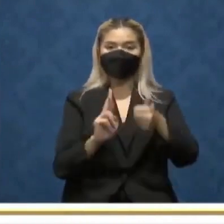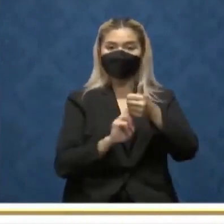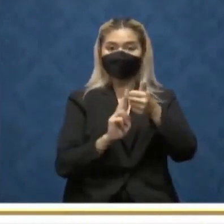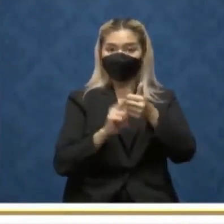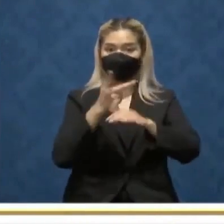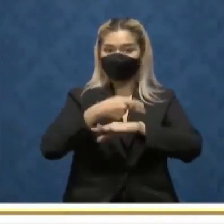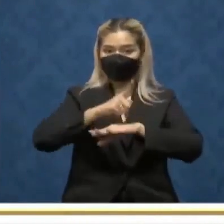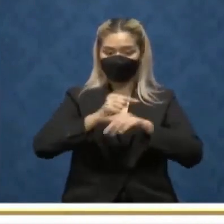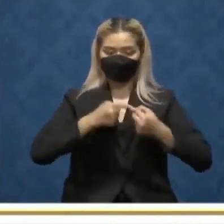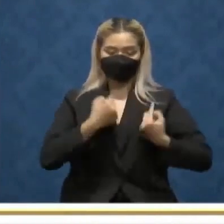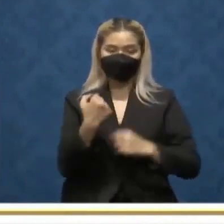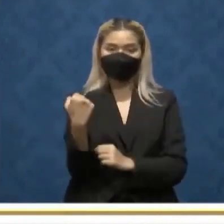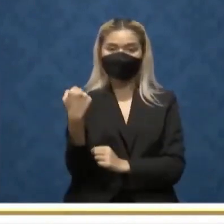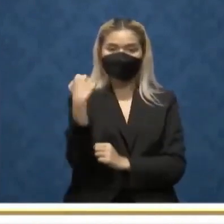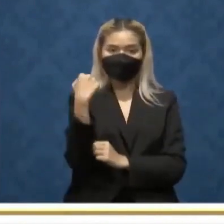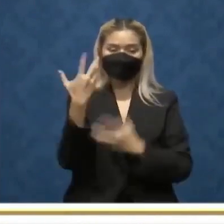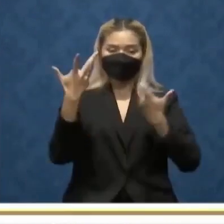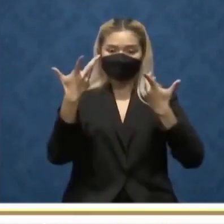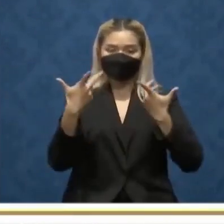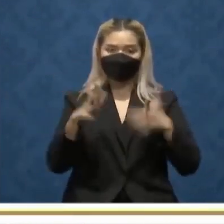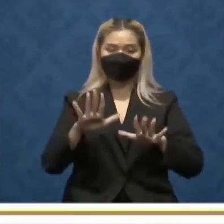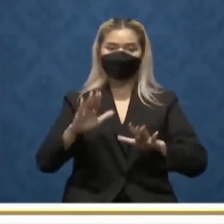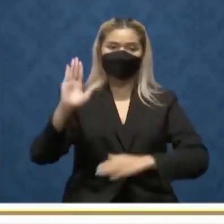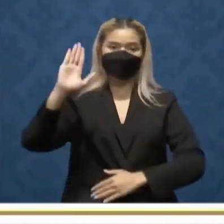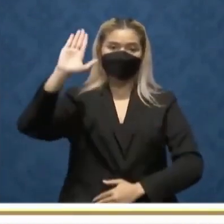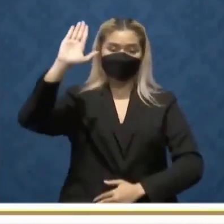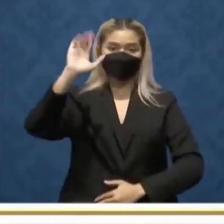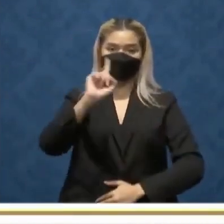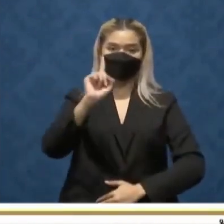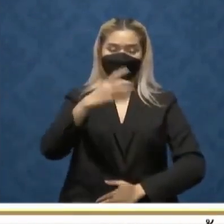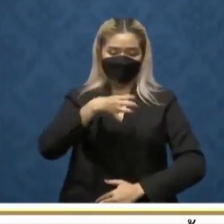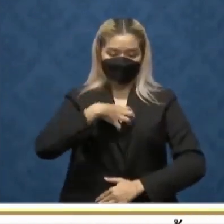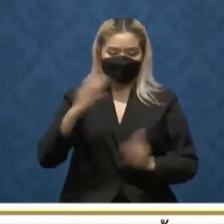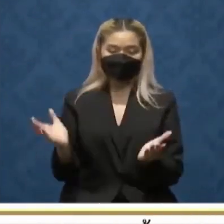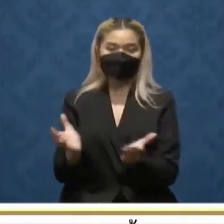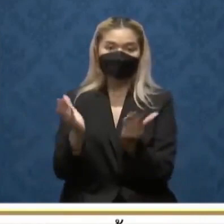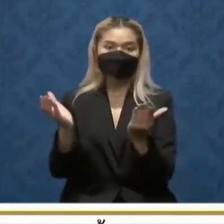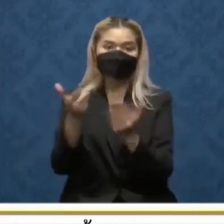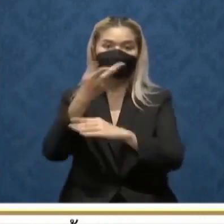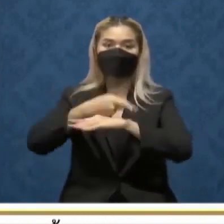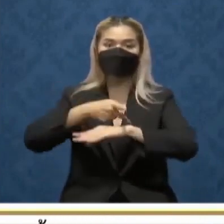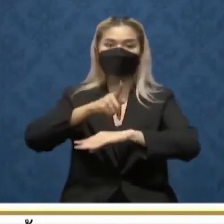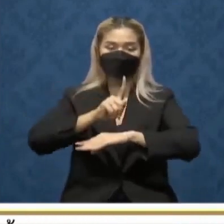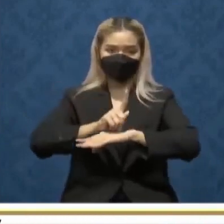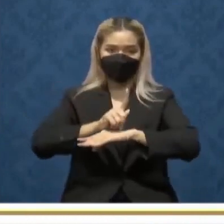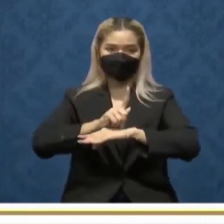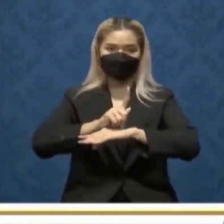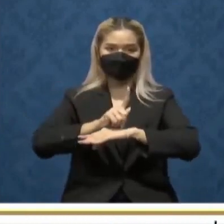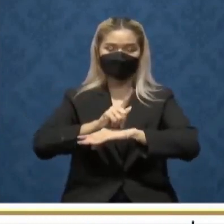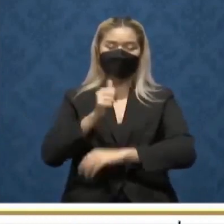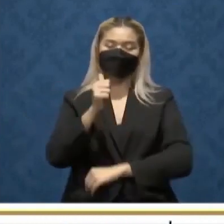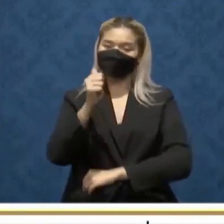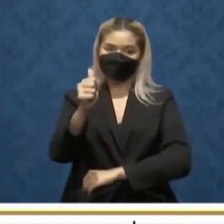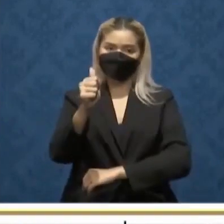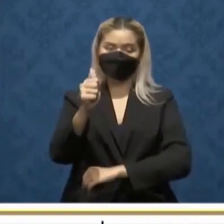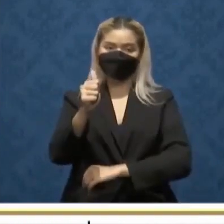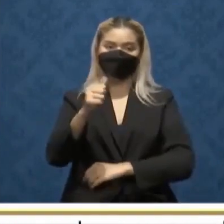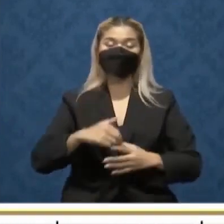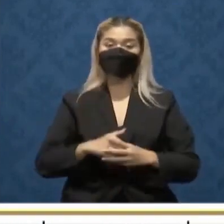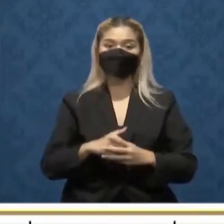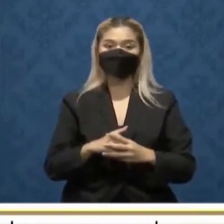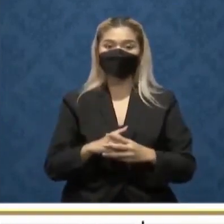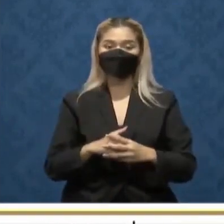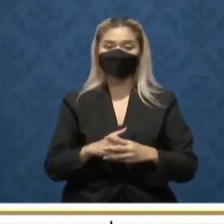ใจและมีคำสัญญาว่าผมจะสนับสนุนการทำงานของประธานสภาผู้แทนราษฎรให้ดีที่สุดและ